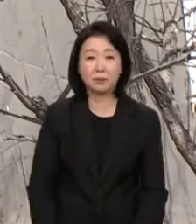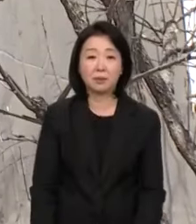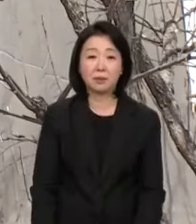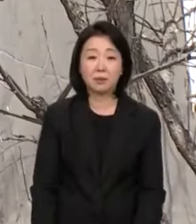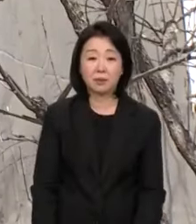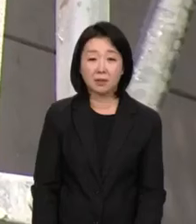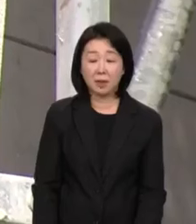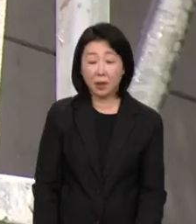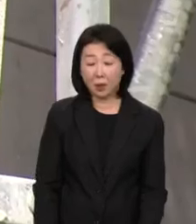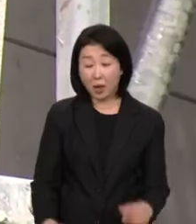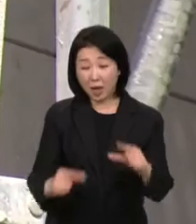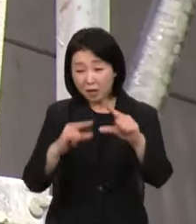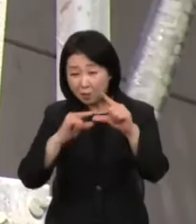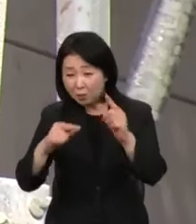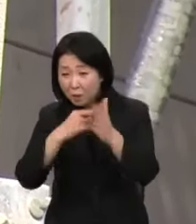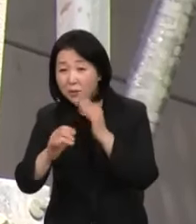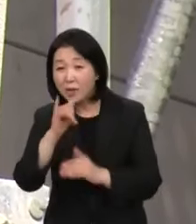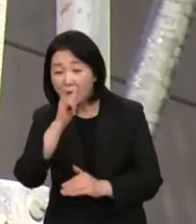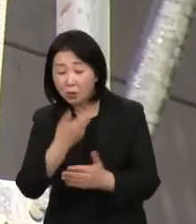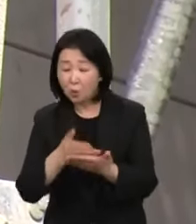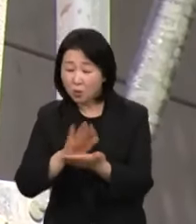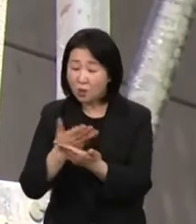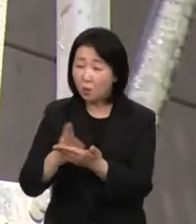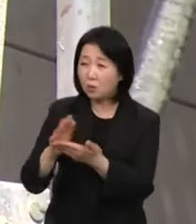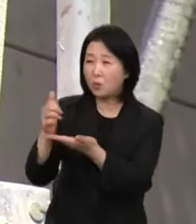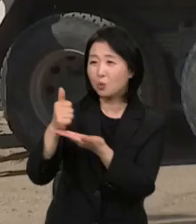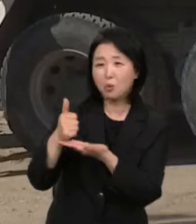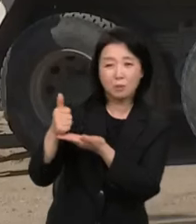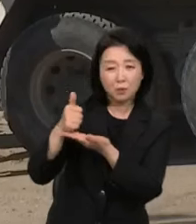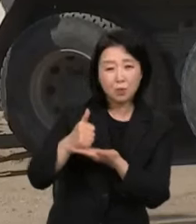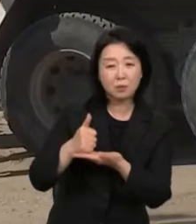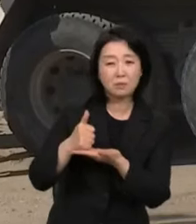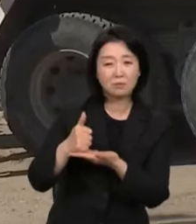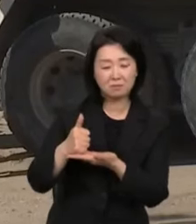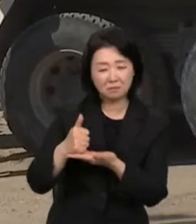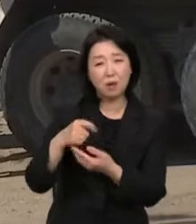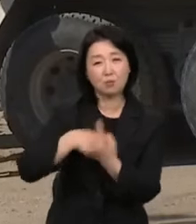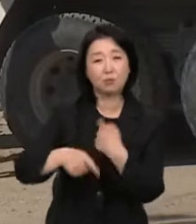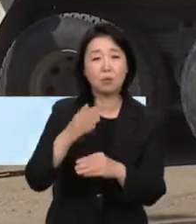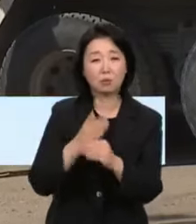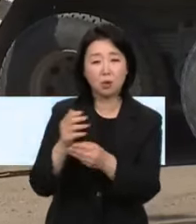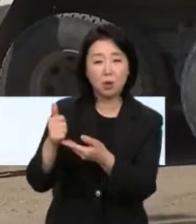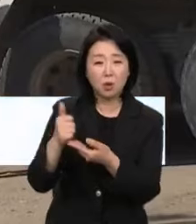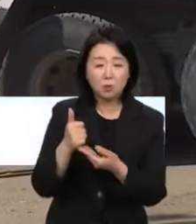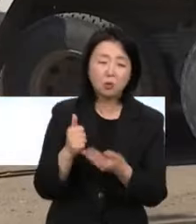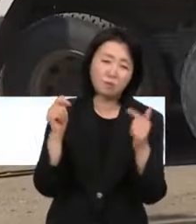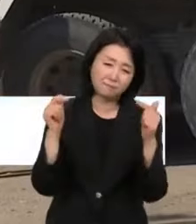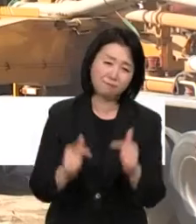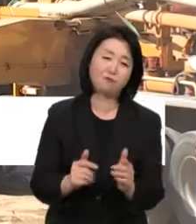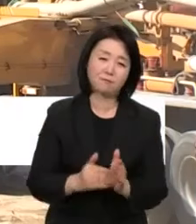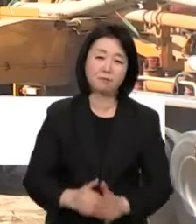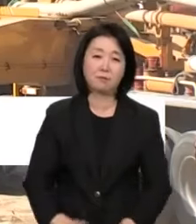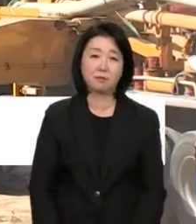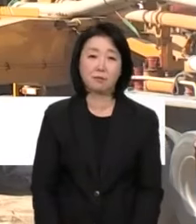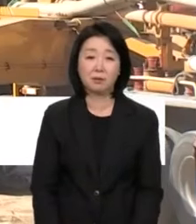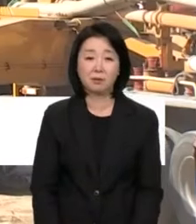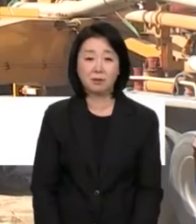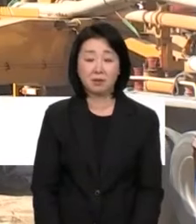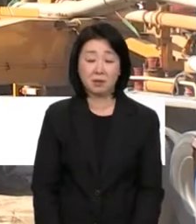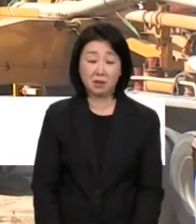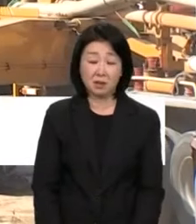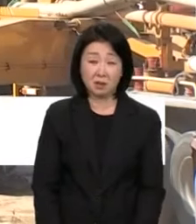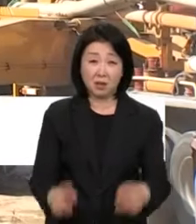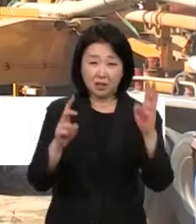그나마 일부만 피해를 본 곳은 고쳐서 손님을 받고 있습니다. 하지만 손님은 눈에 띄게 줄었습니다. 많은